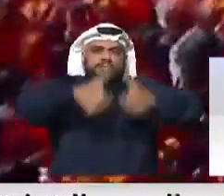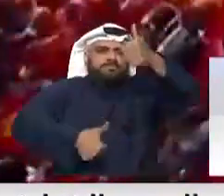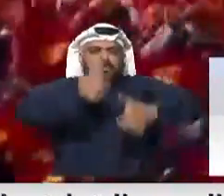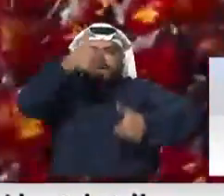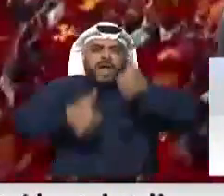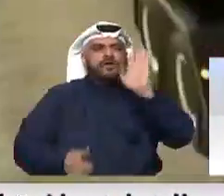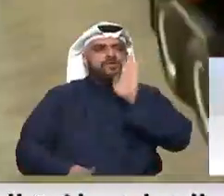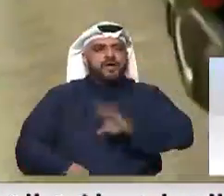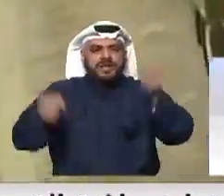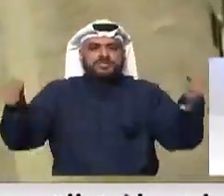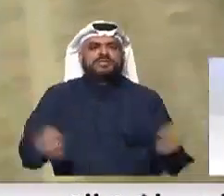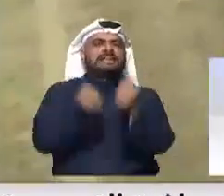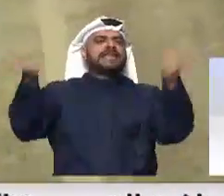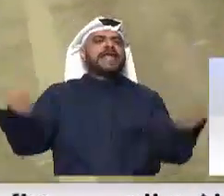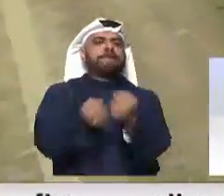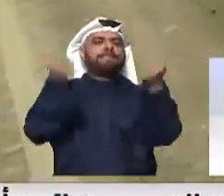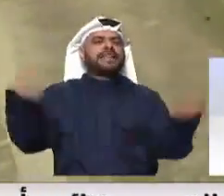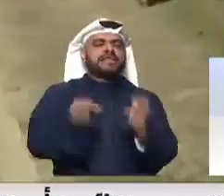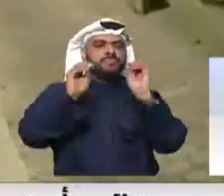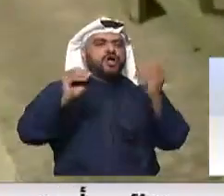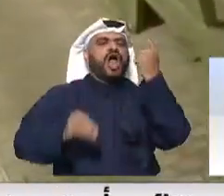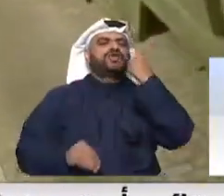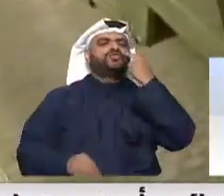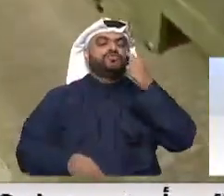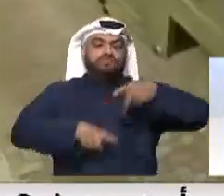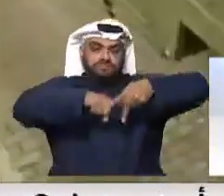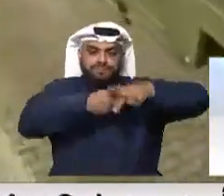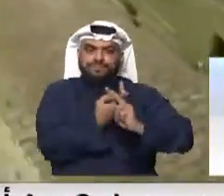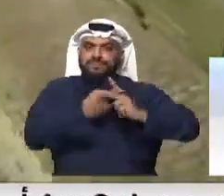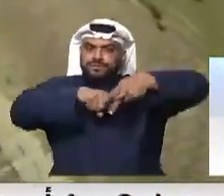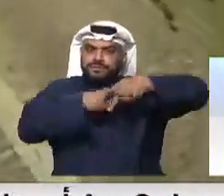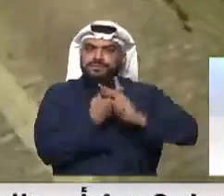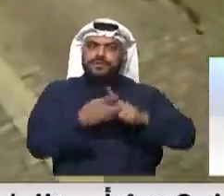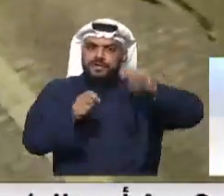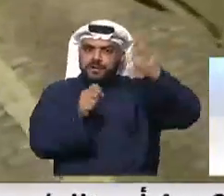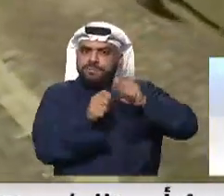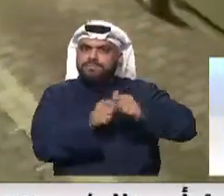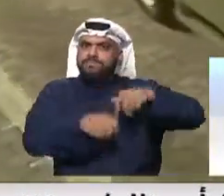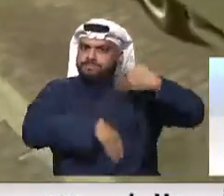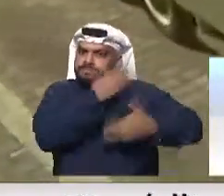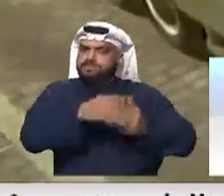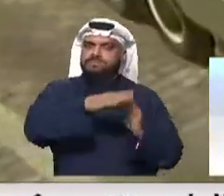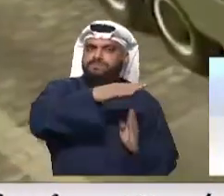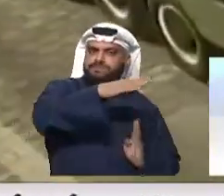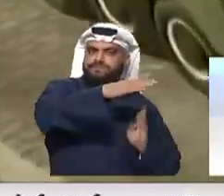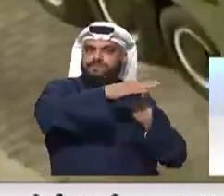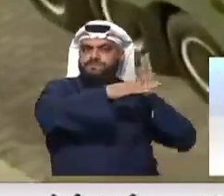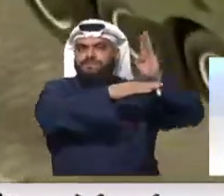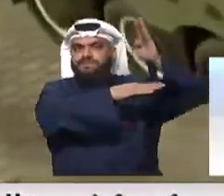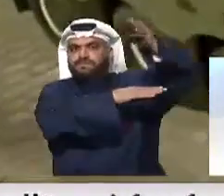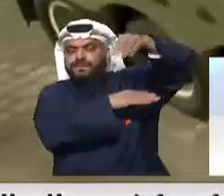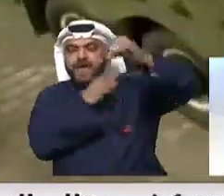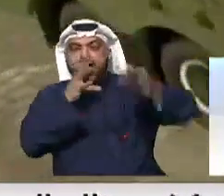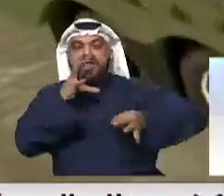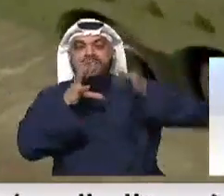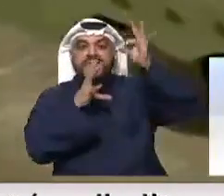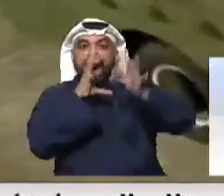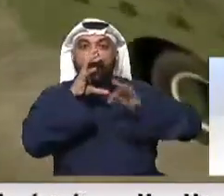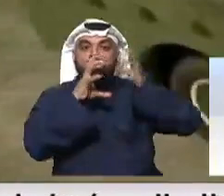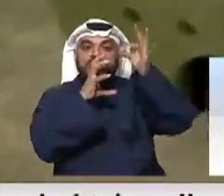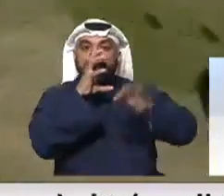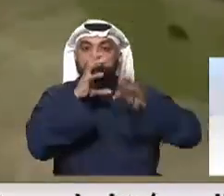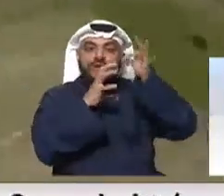المفاجئ يمثل دليلاً فعلياً على الجهود المستمرة التي تبذلها القوة النووية الاستراتيجية